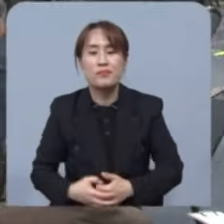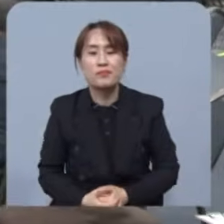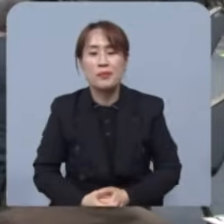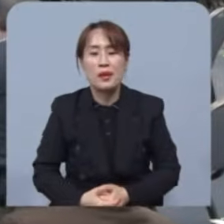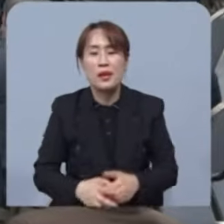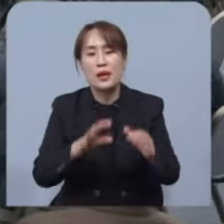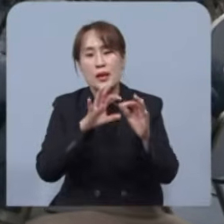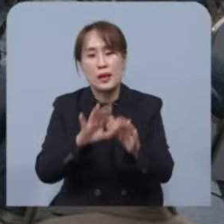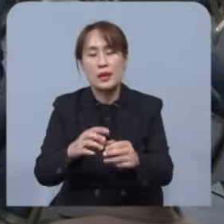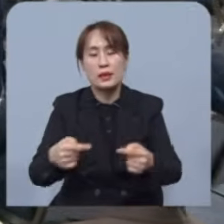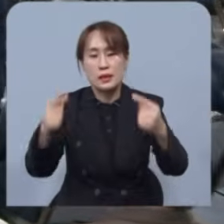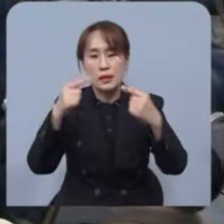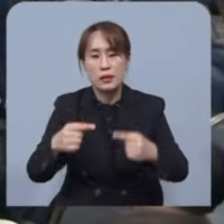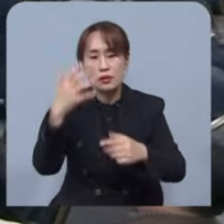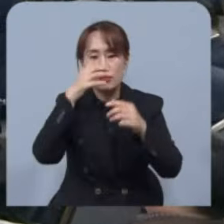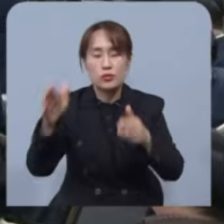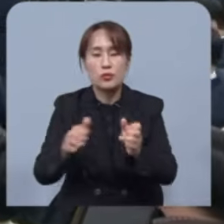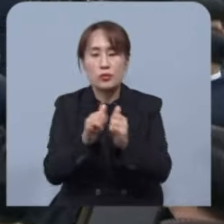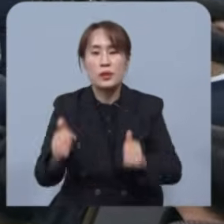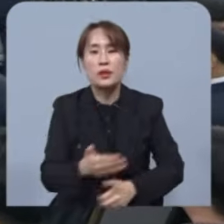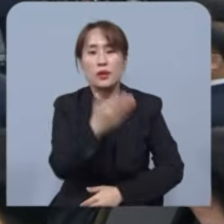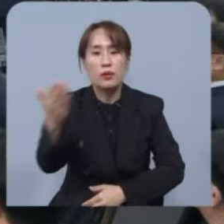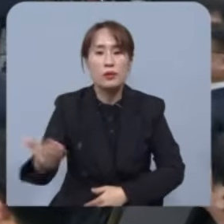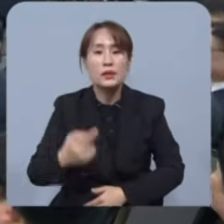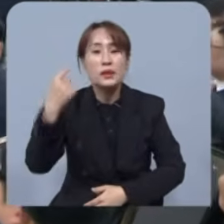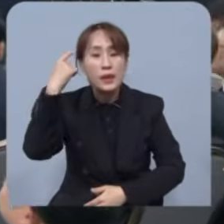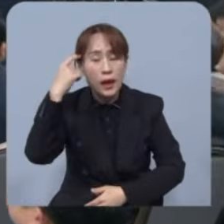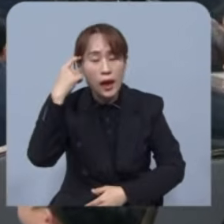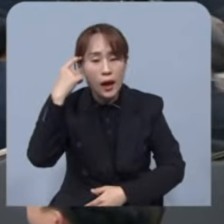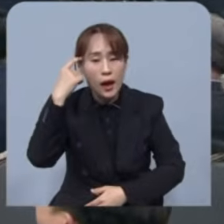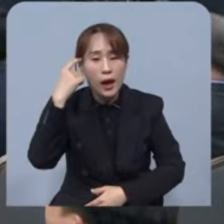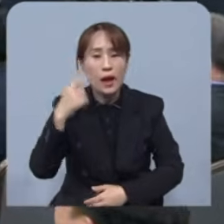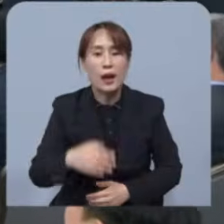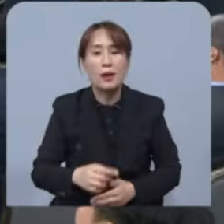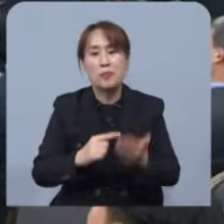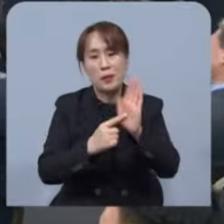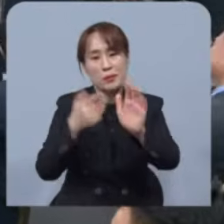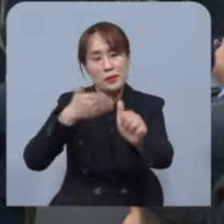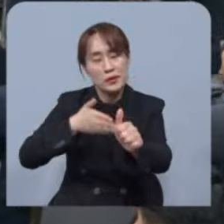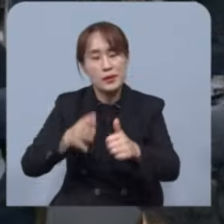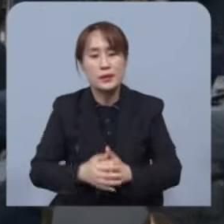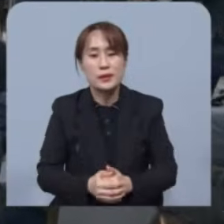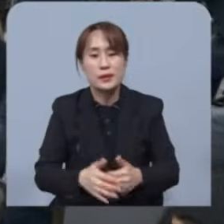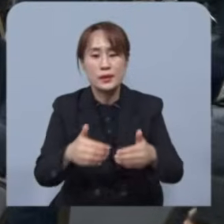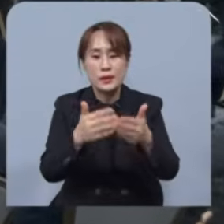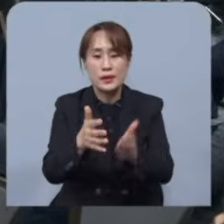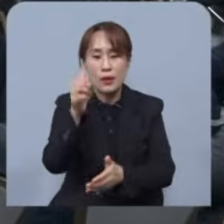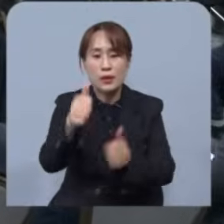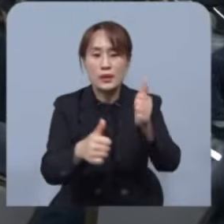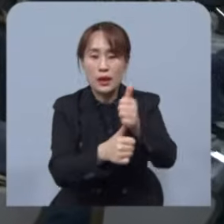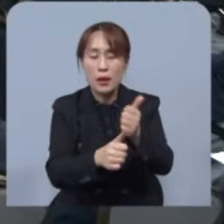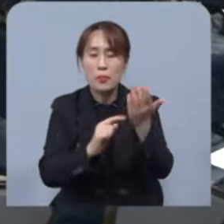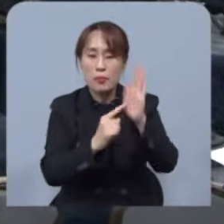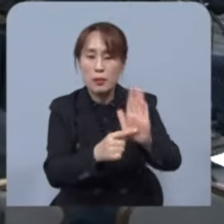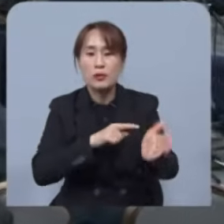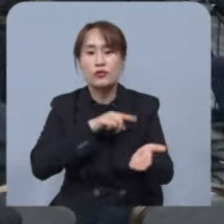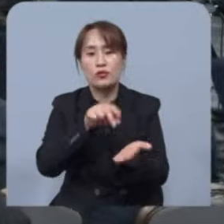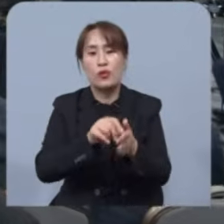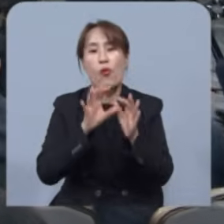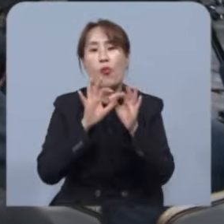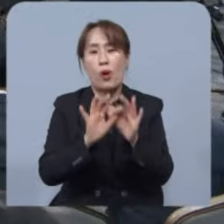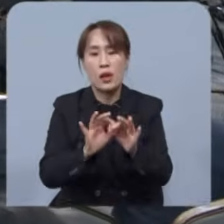그러면 이어서 참석하신 충북도민 여러분의 의견 들어보겠습니다. 먼저 장 차관님들이 발표하신